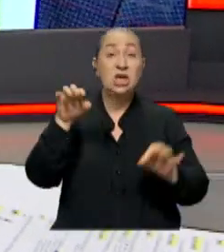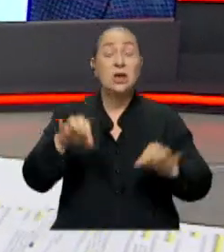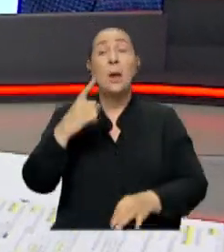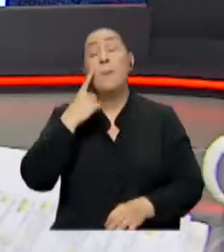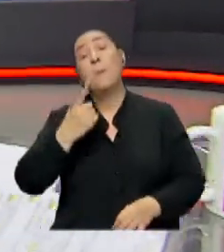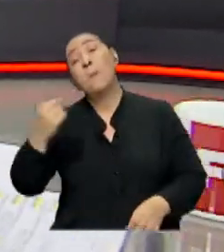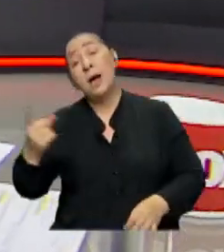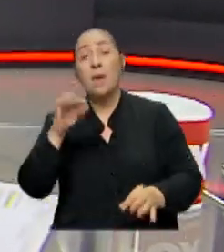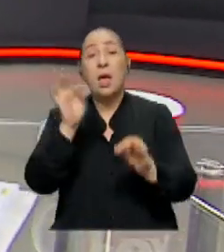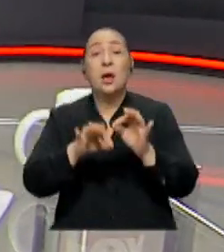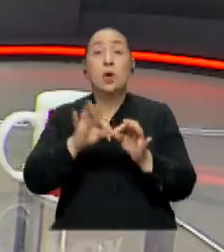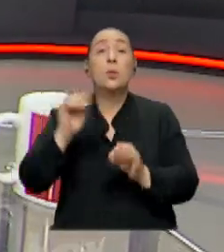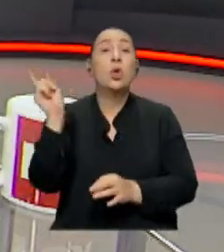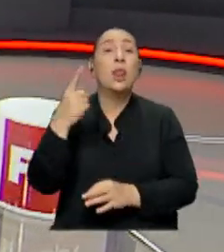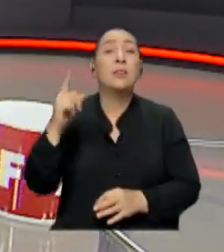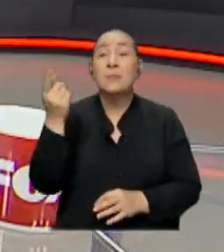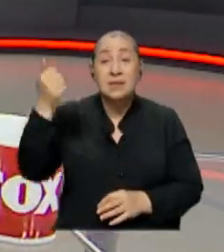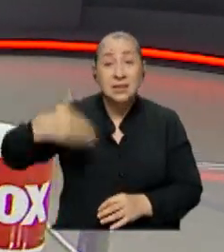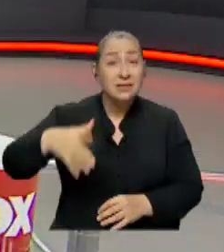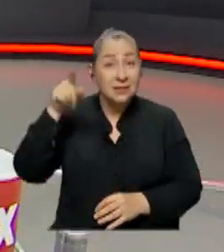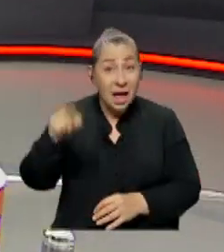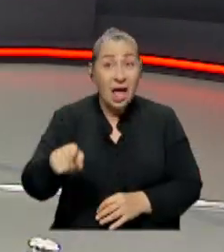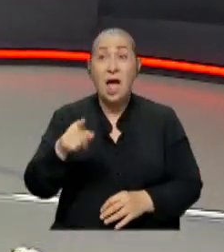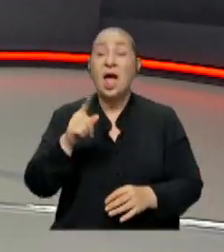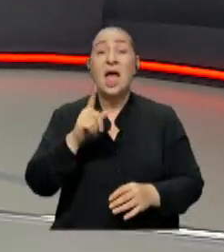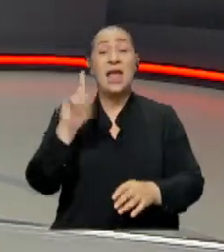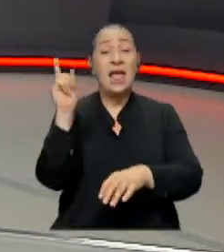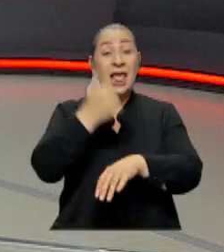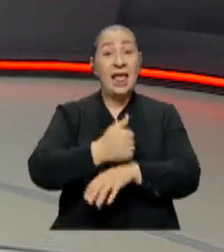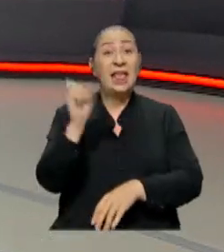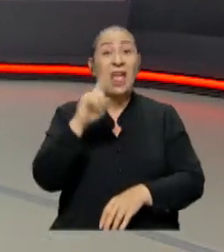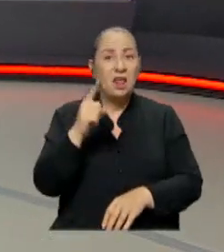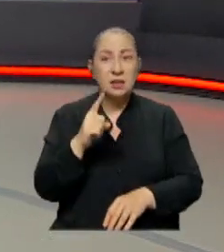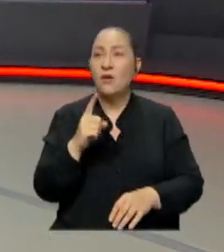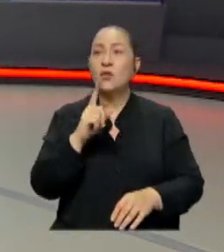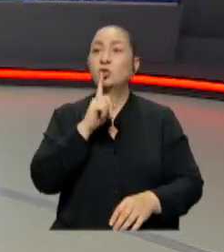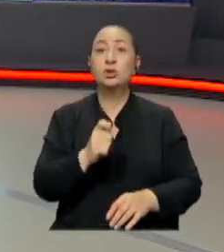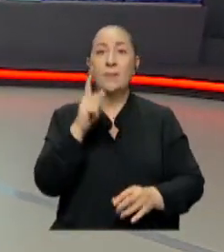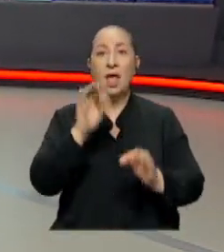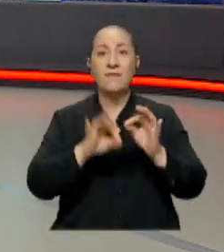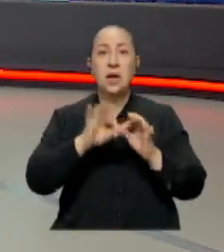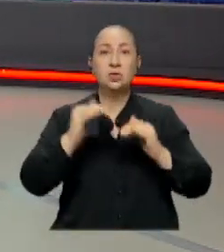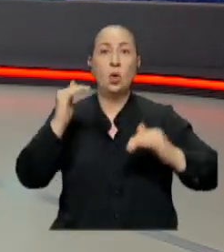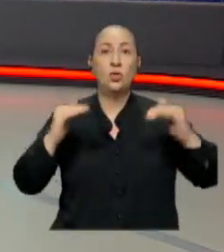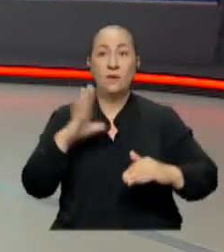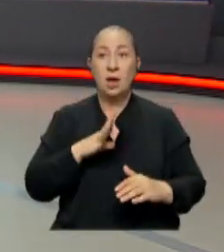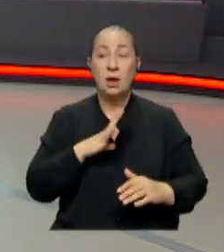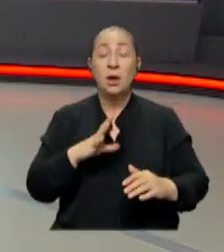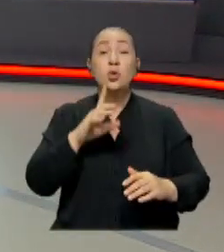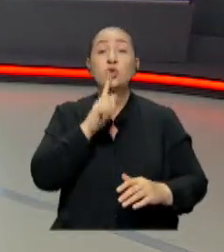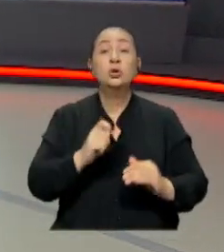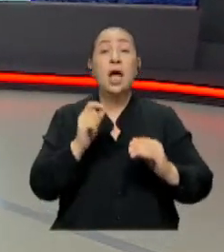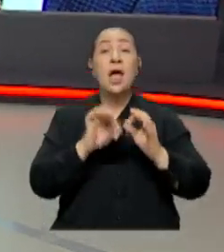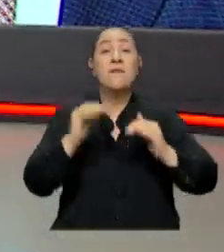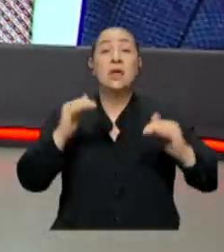Şimdi bakalım ekonomi yönetiminde iktidarın vaatleriyle de bir enflasyon yaşanıyor. Vaat enflasyonu.